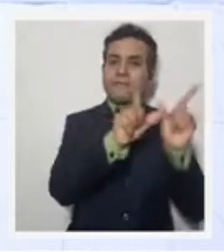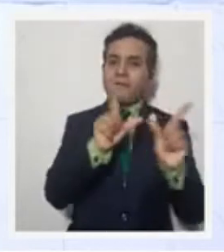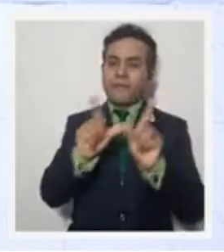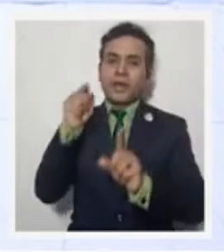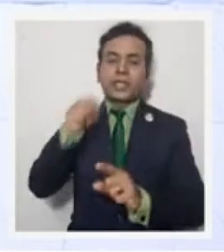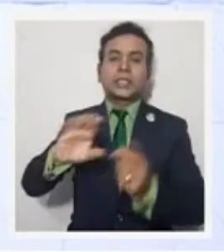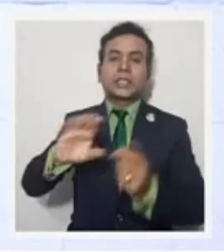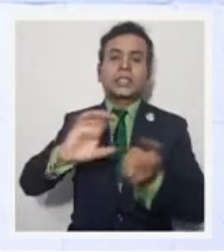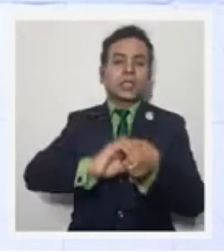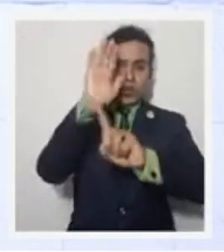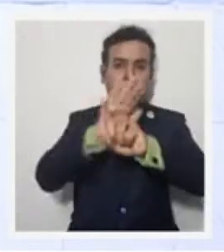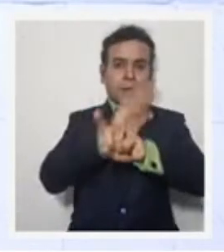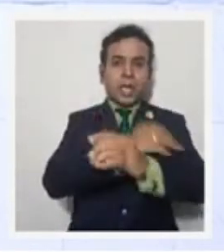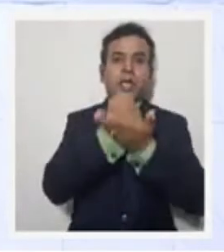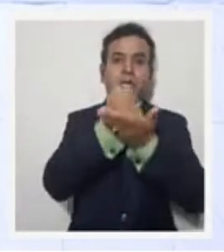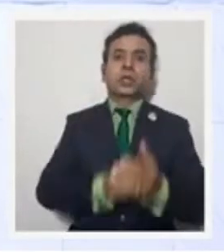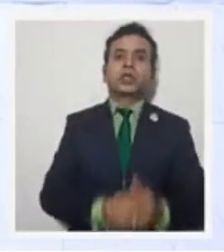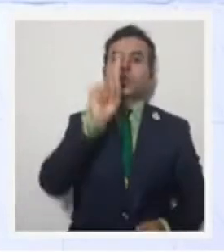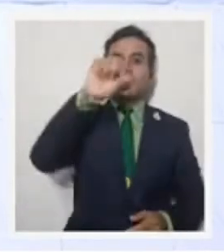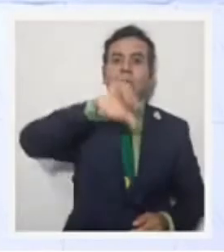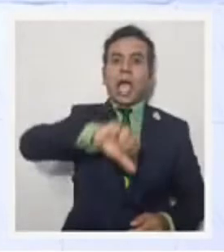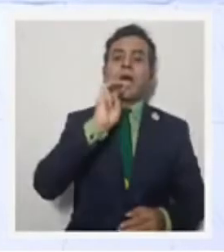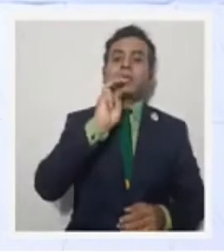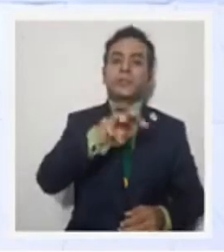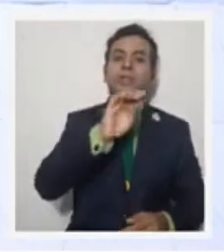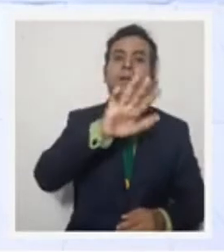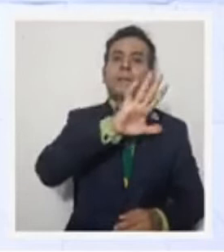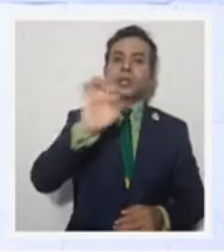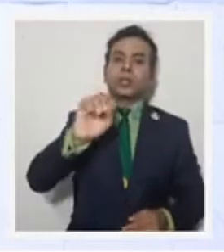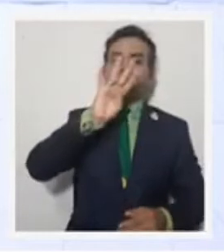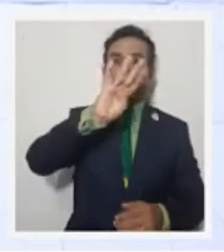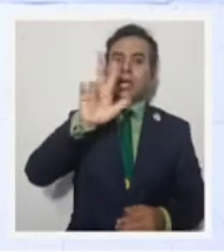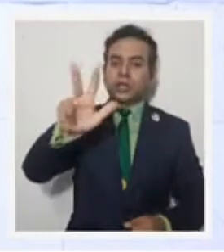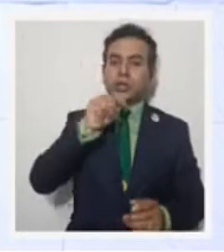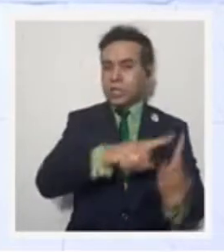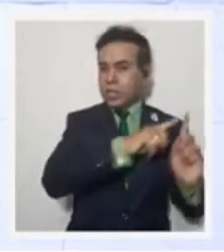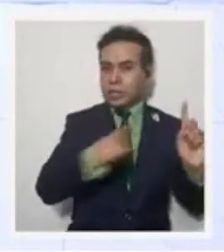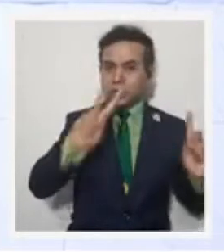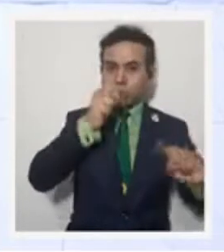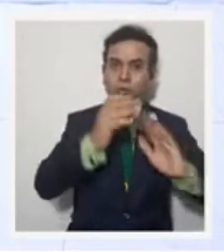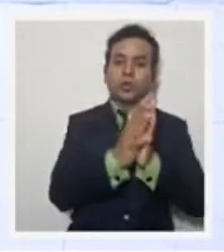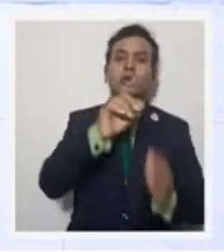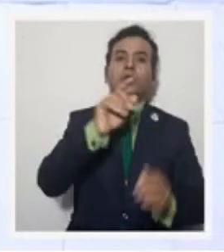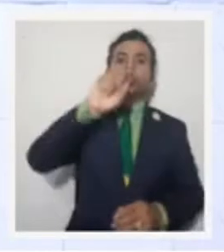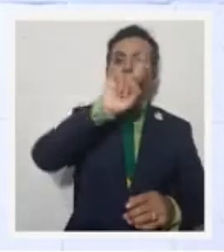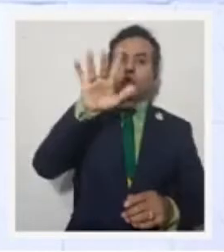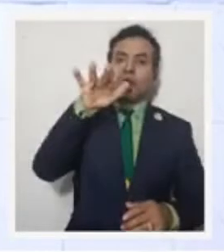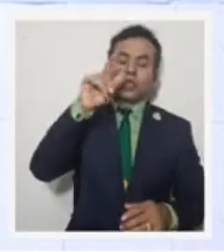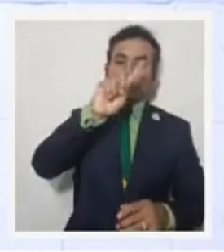মোবাইল ফোন এবং ওয়েবসাইটের মাধ্যমে আমরা স্বাস্থ্যসেবা দিয়েছি 24 ঘন্টায় 19,548 জনকে এবং এ